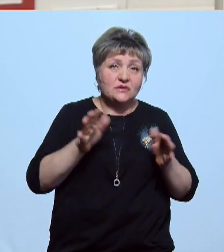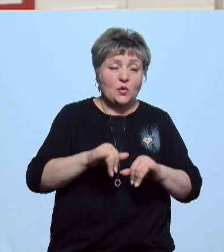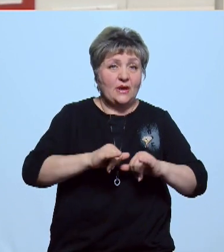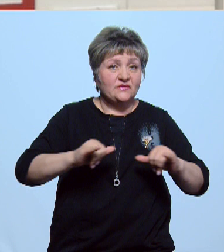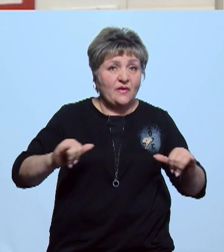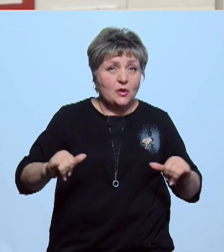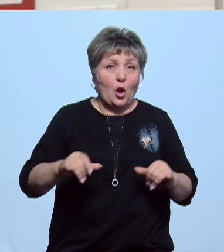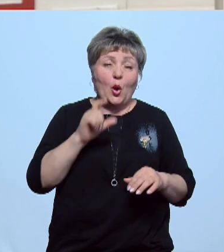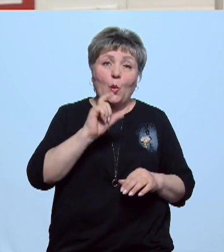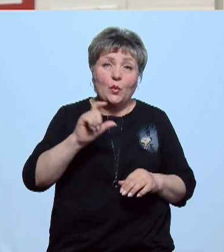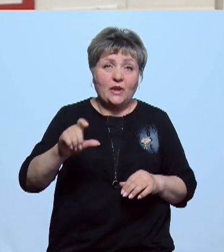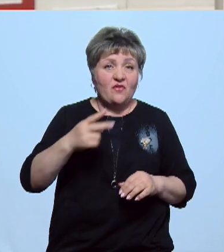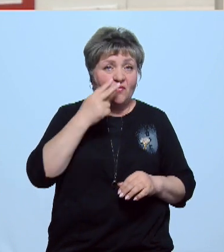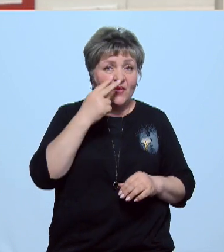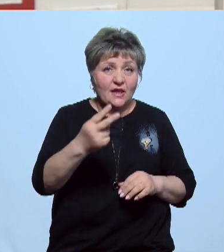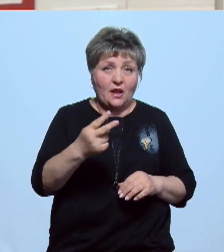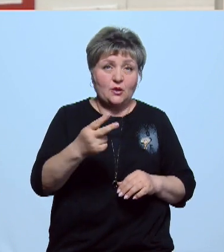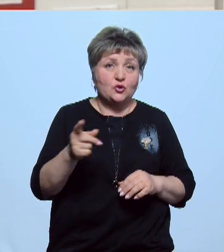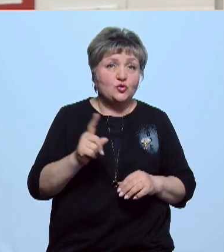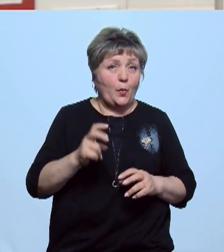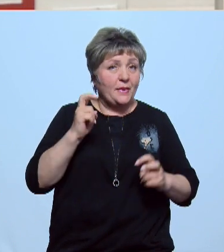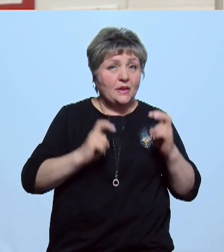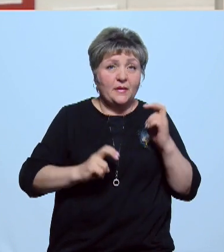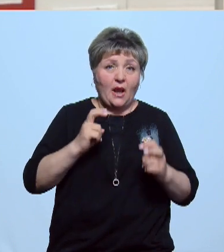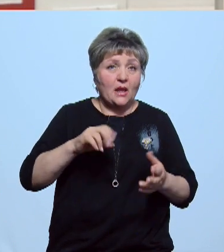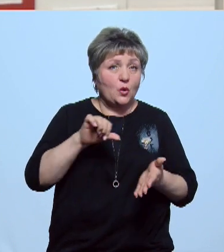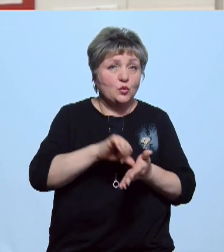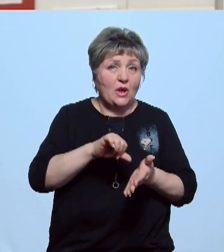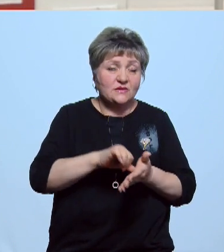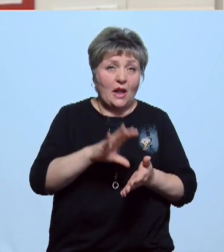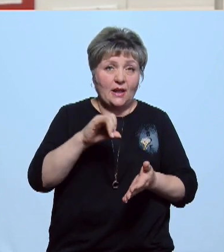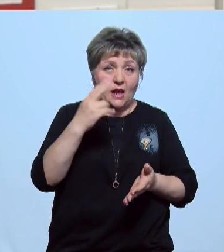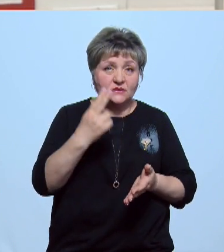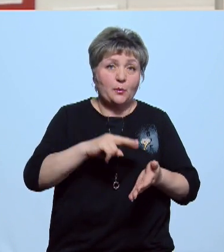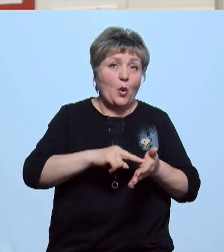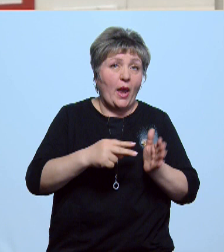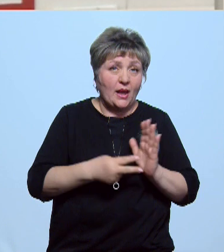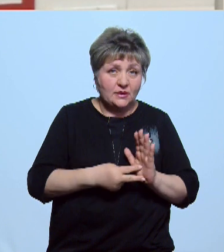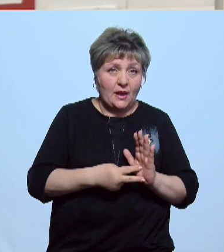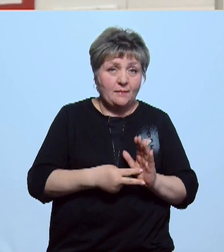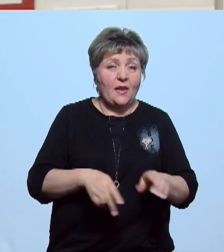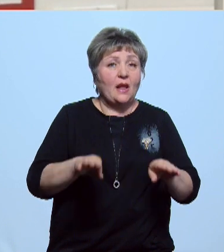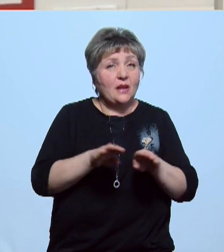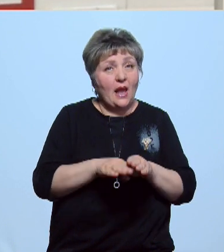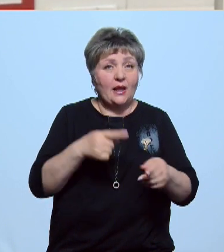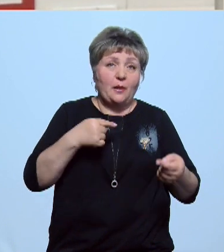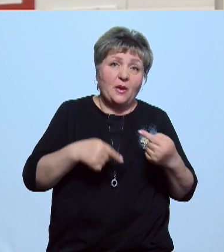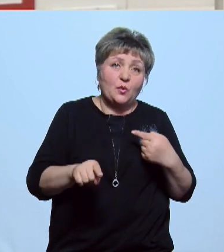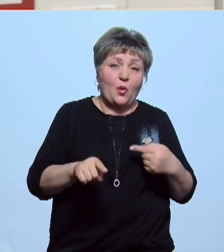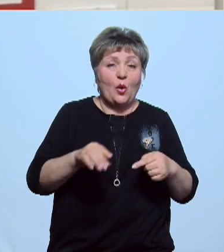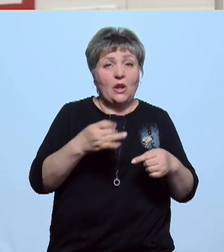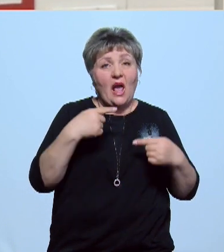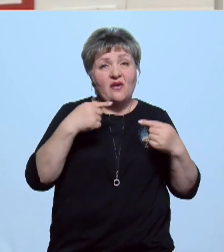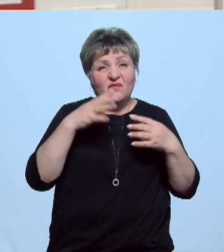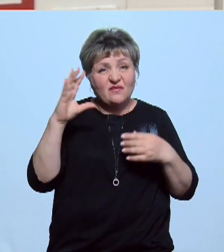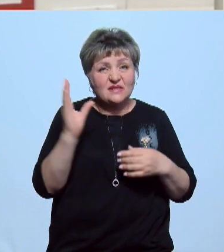развивается. То есть люди, видя, что предприятие участвует в национальном проекте, так или иначе на всех